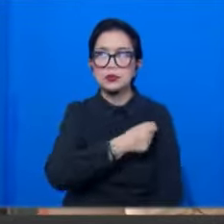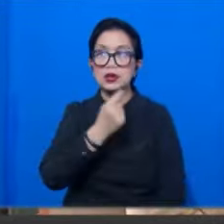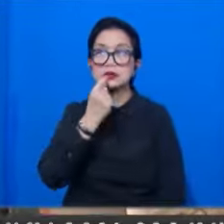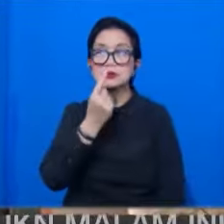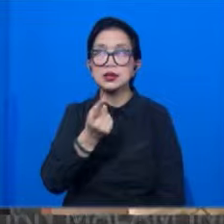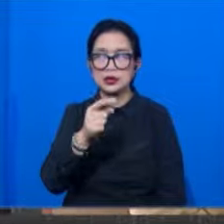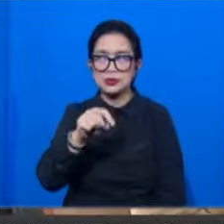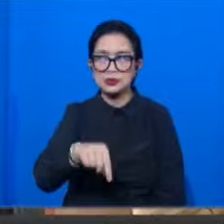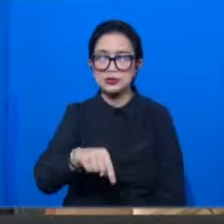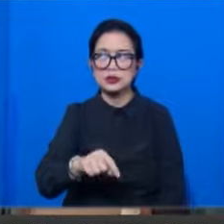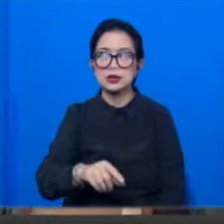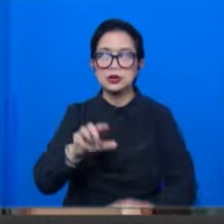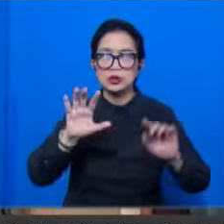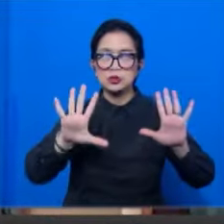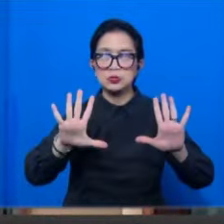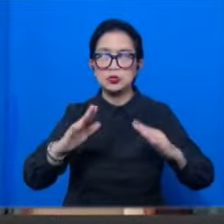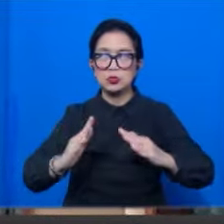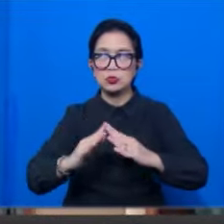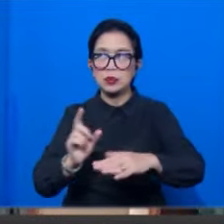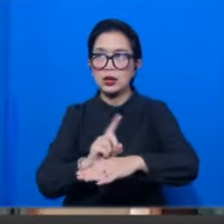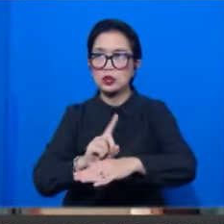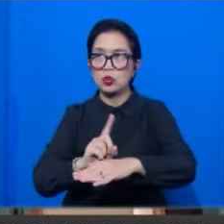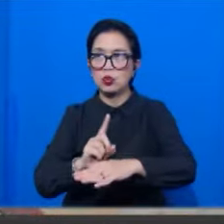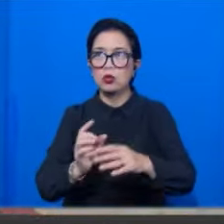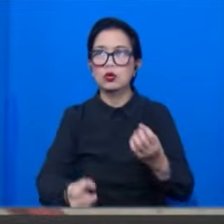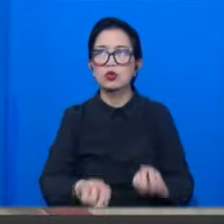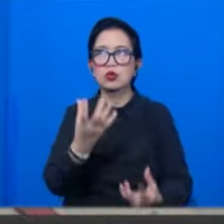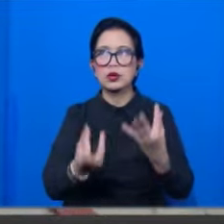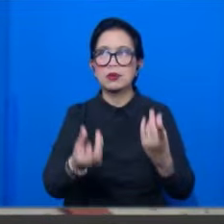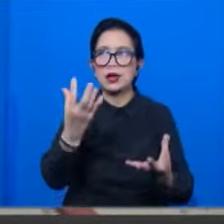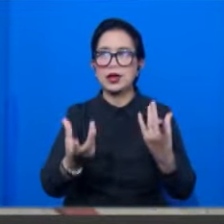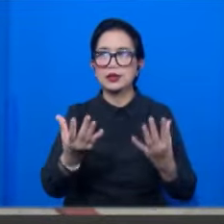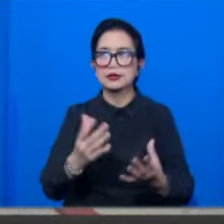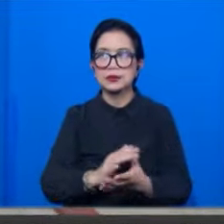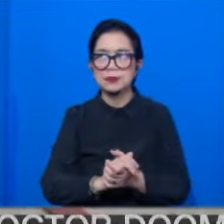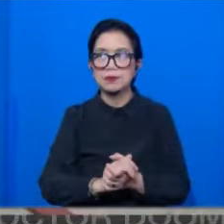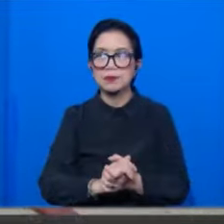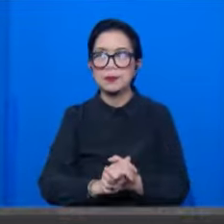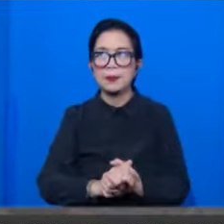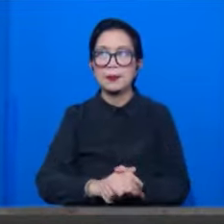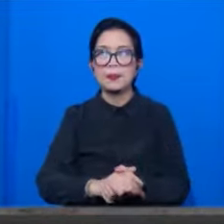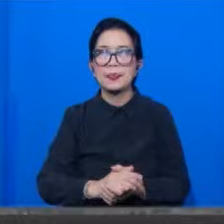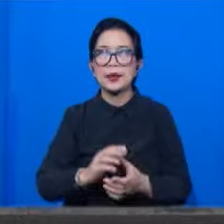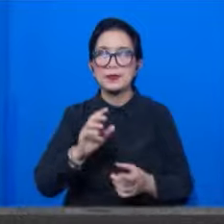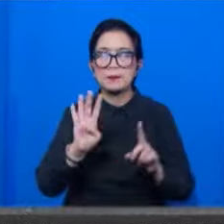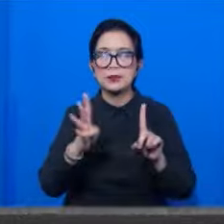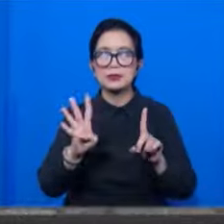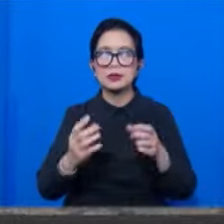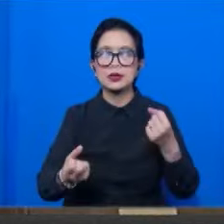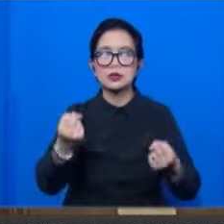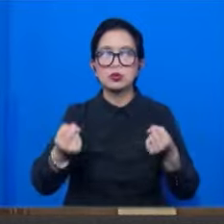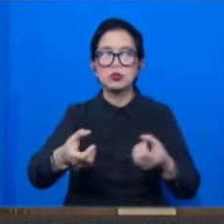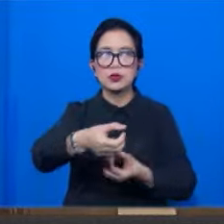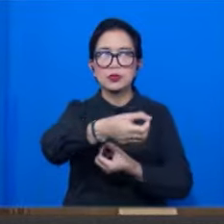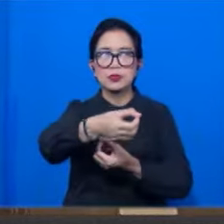peristiwa ini sebanyak 10 ruko dari 20 ruko terbakar. Dalam proses pemadaman pihaknya mengerahkan 14 unit mobil damkar